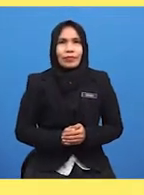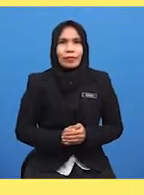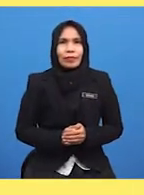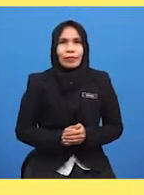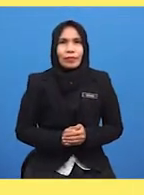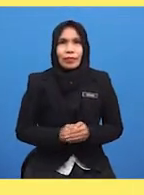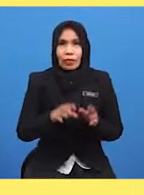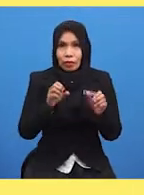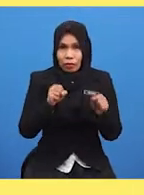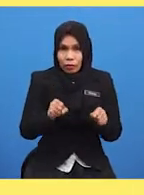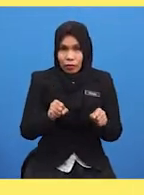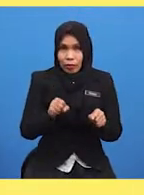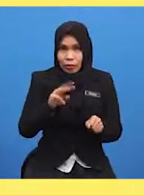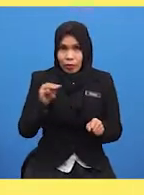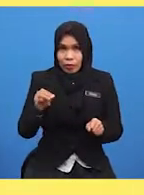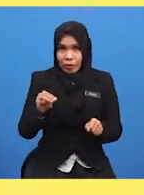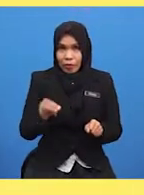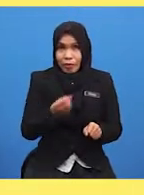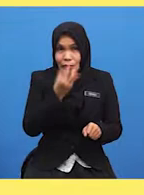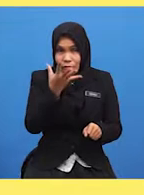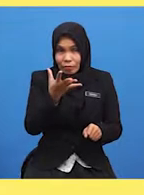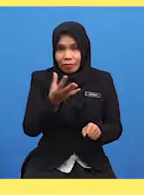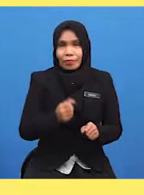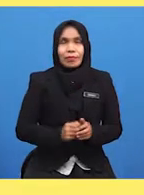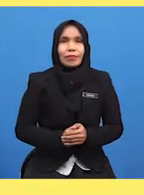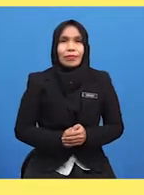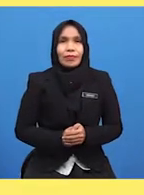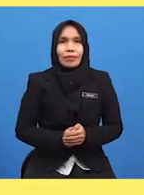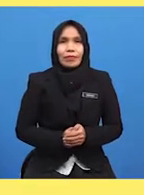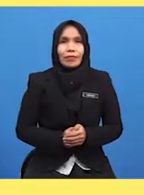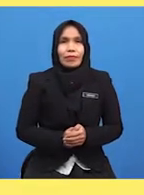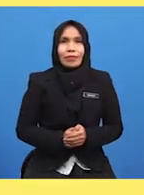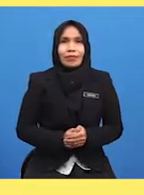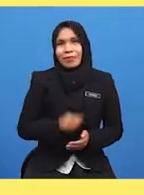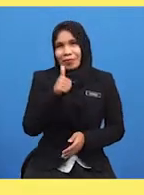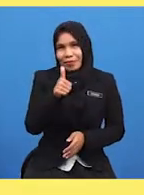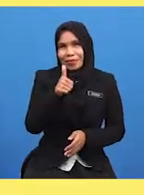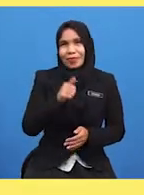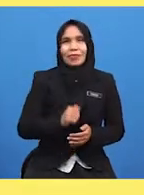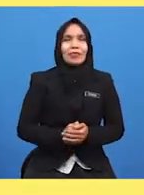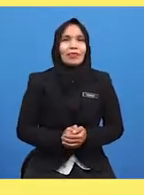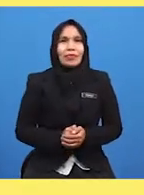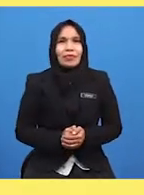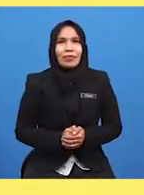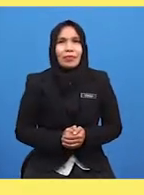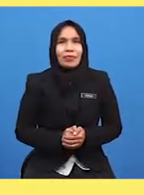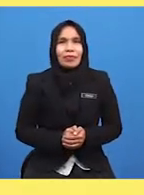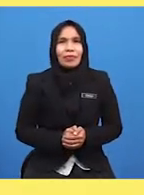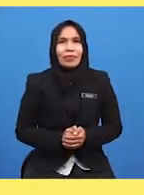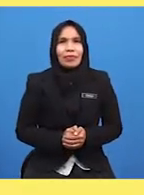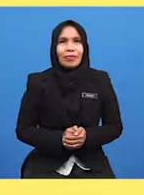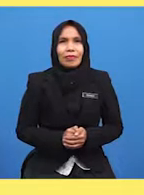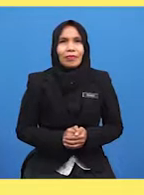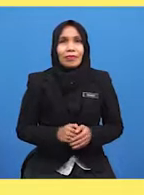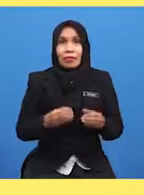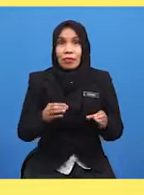boleh murid-muridnya tekan simbol yang mewakili Setu gimana tepat sekali murid-murid strategi